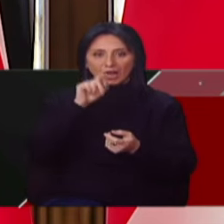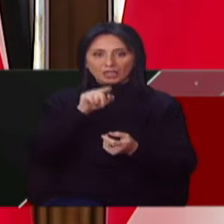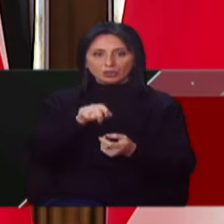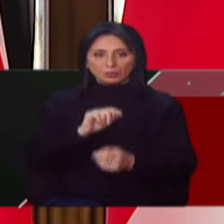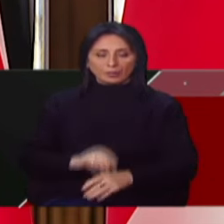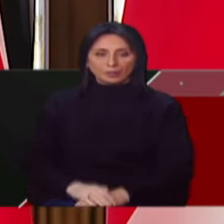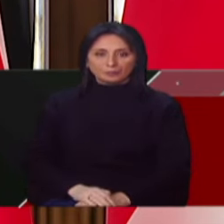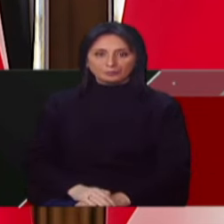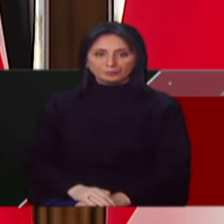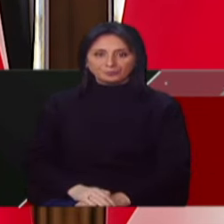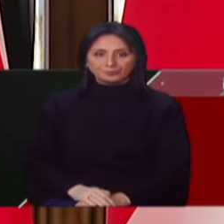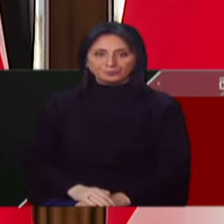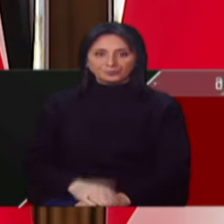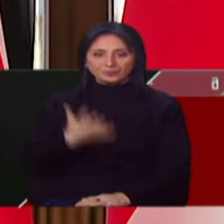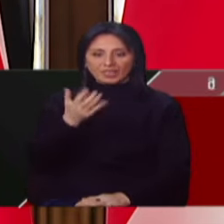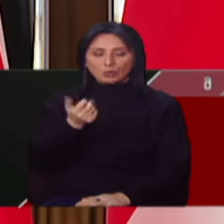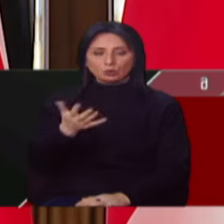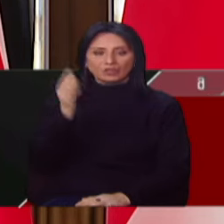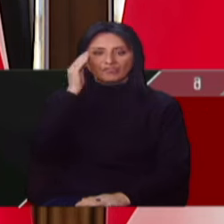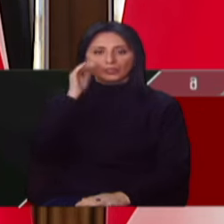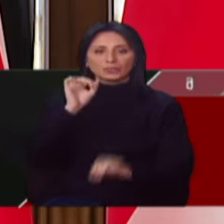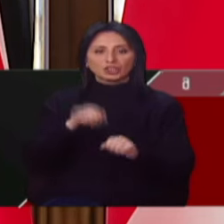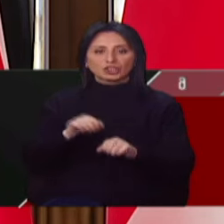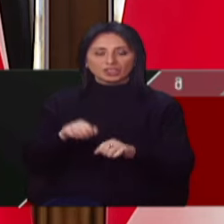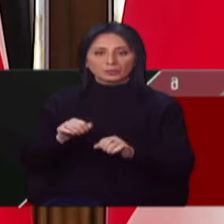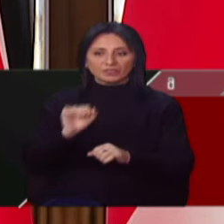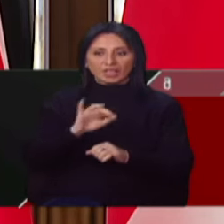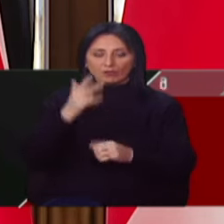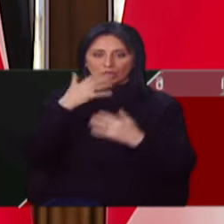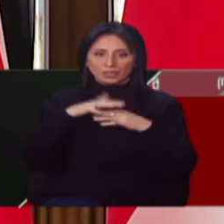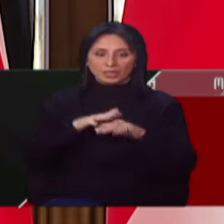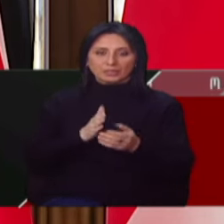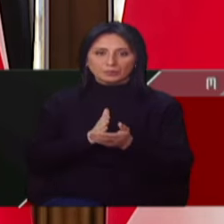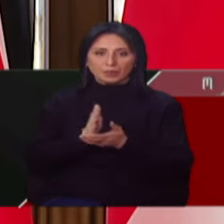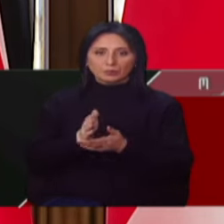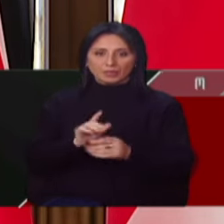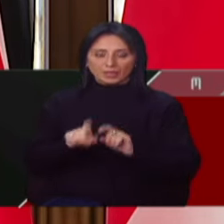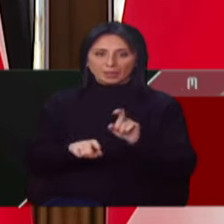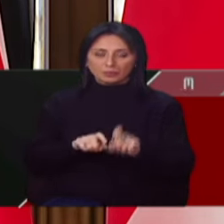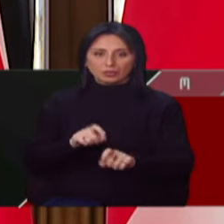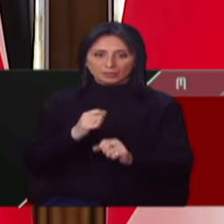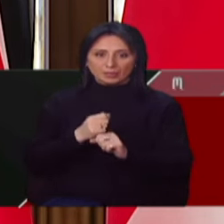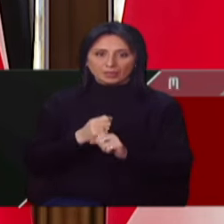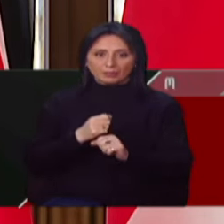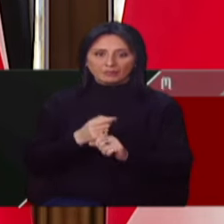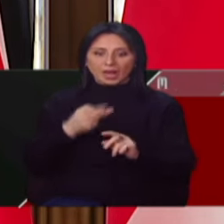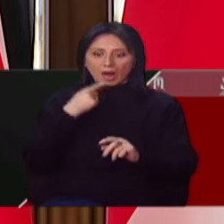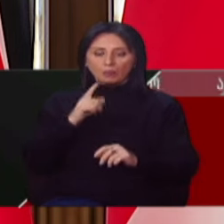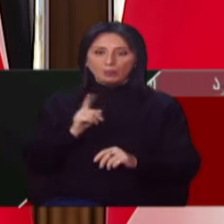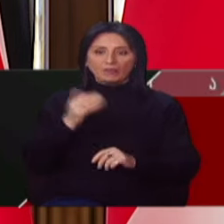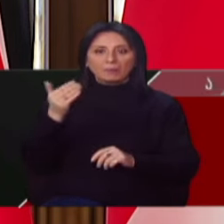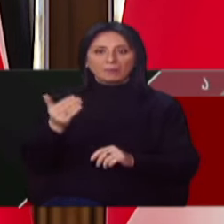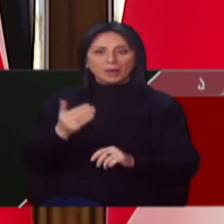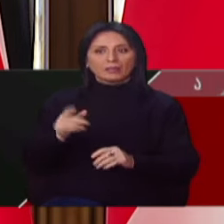ხელისუფლება ხელიდან უშვებს ვითომ შესაძლებლობას ევროინტეგრაციის მიმართულებით ნაბიჯების გადადგმის, ამბობენ, რომ